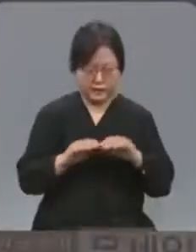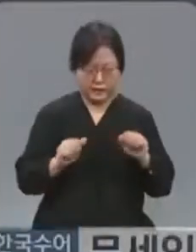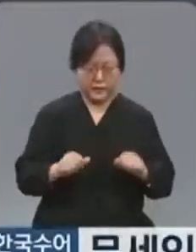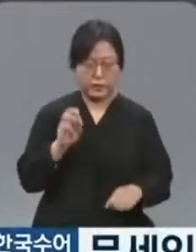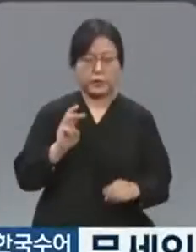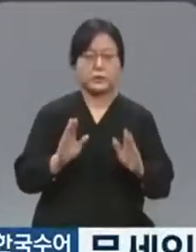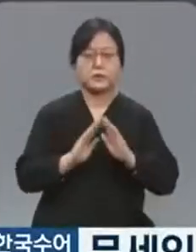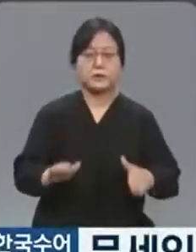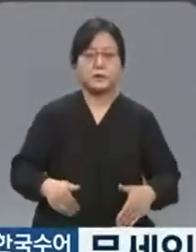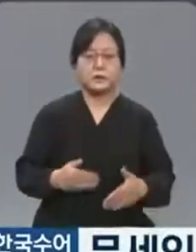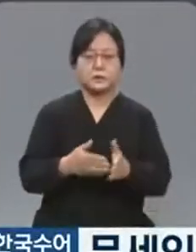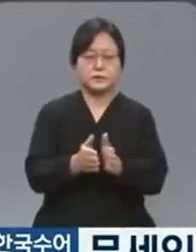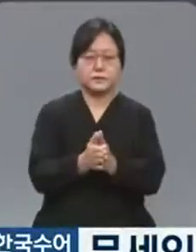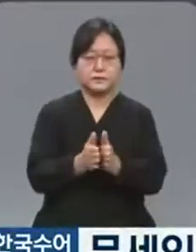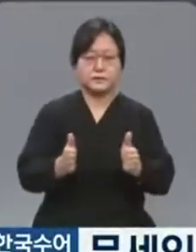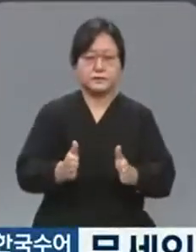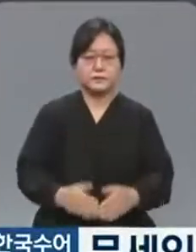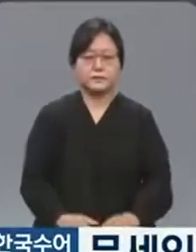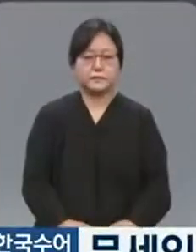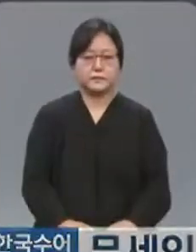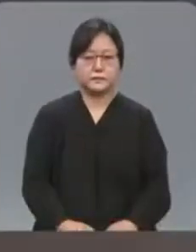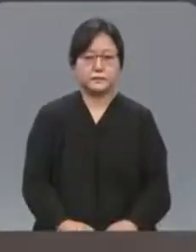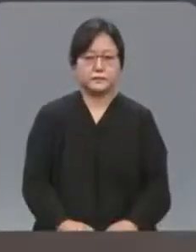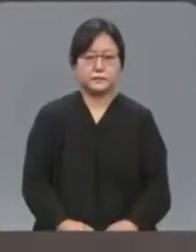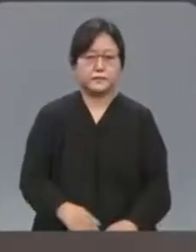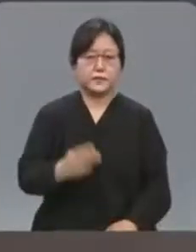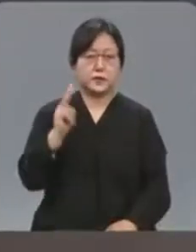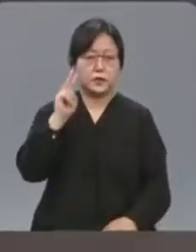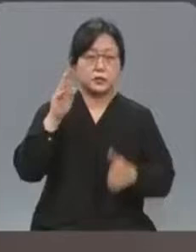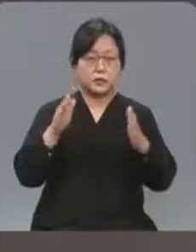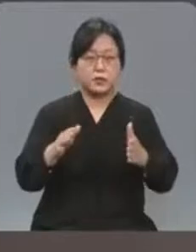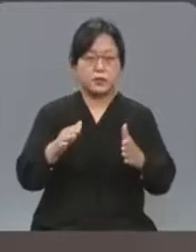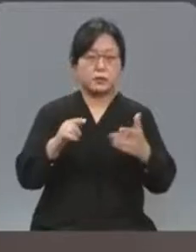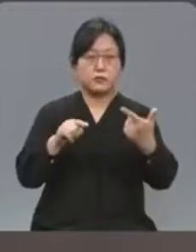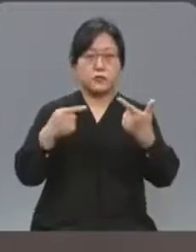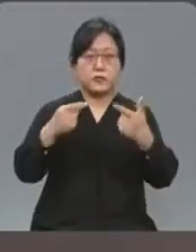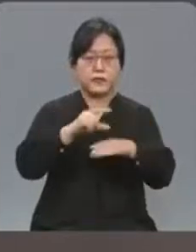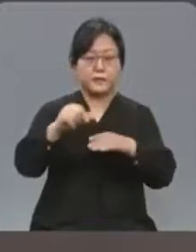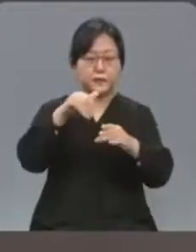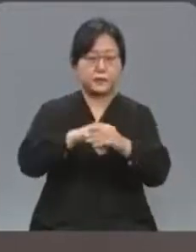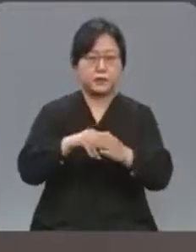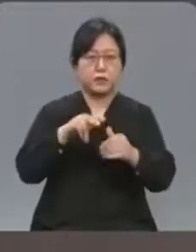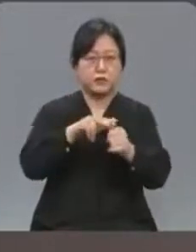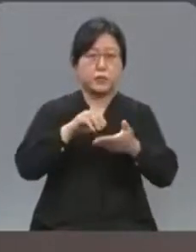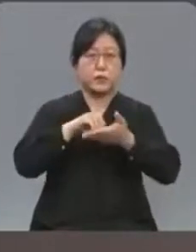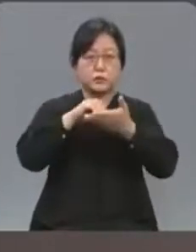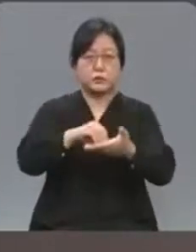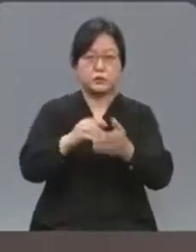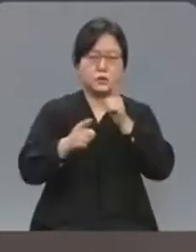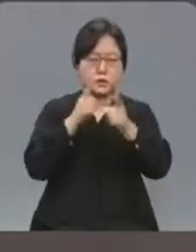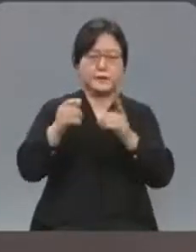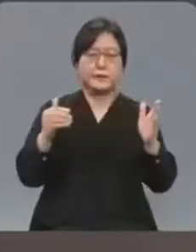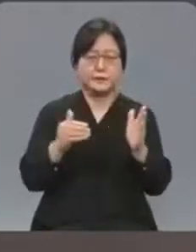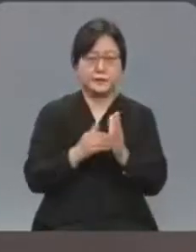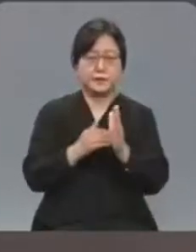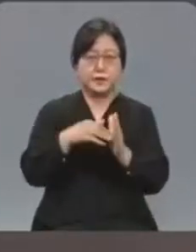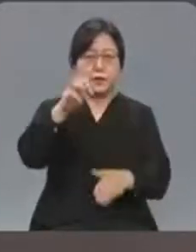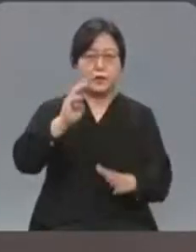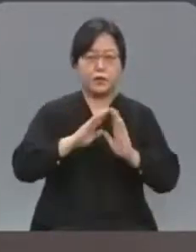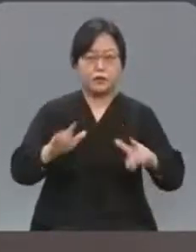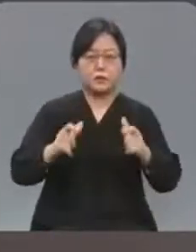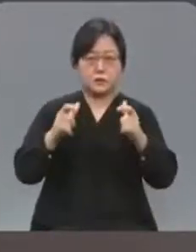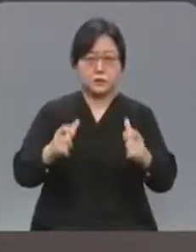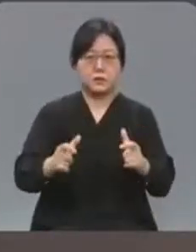안녕하십니까. 광주 전남권 KBS 9시 뉴스입니다. 이틀 동안 실시된 6.1 지방선거 후보자 등록 신청이 마감됐습니다. 광주